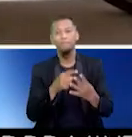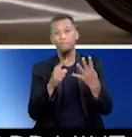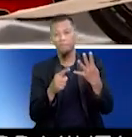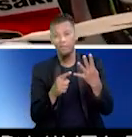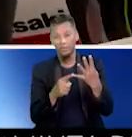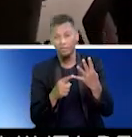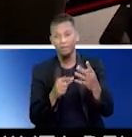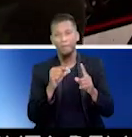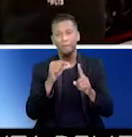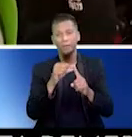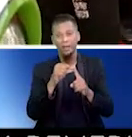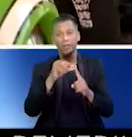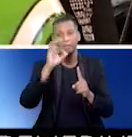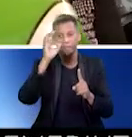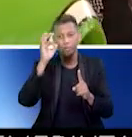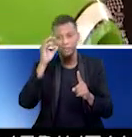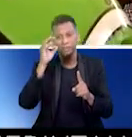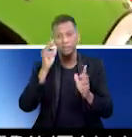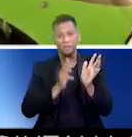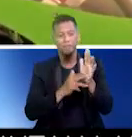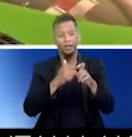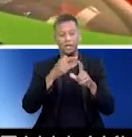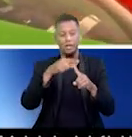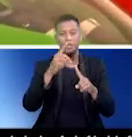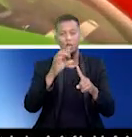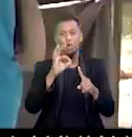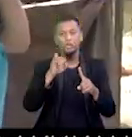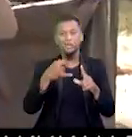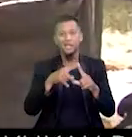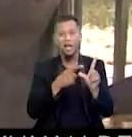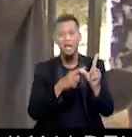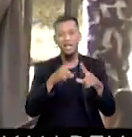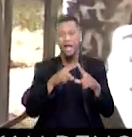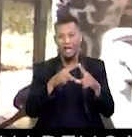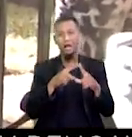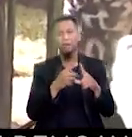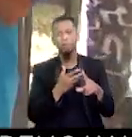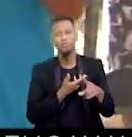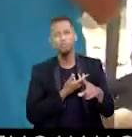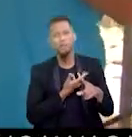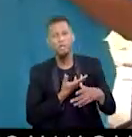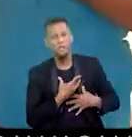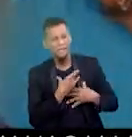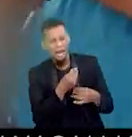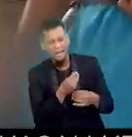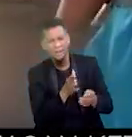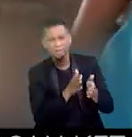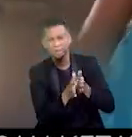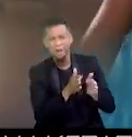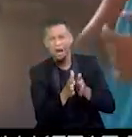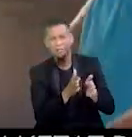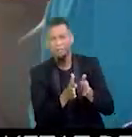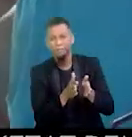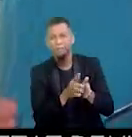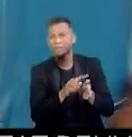Jaya ini memang mengundang banyak sekali antusias dari para pembalap motor. Dan acara ini sendiri akan diselenggarakan hingga